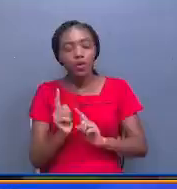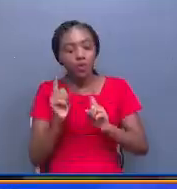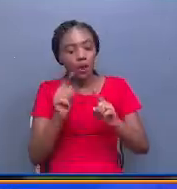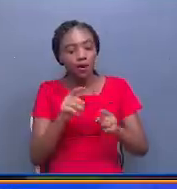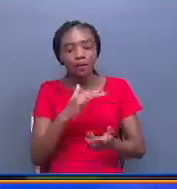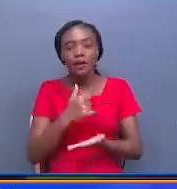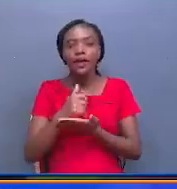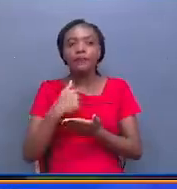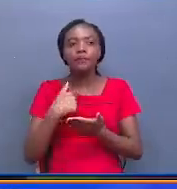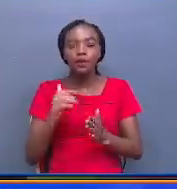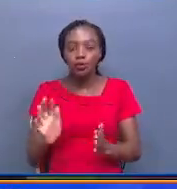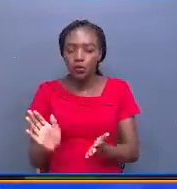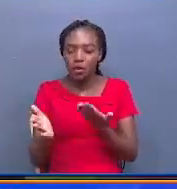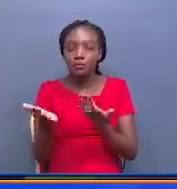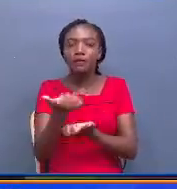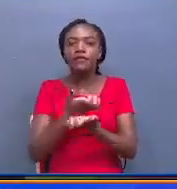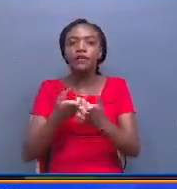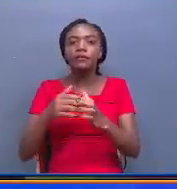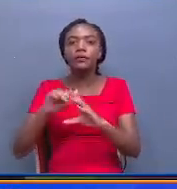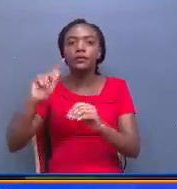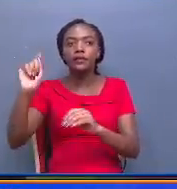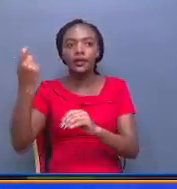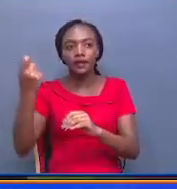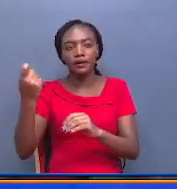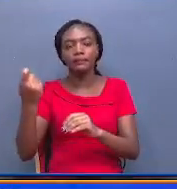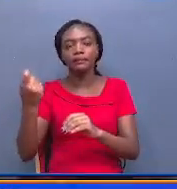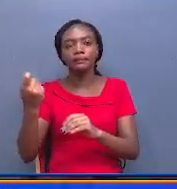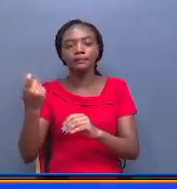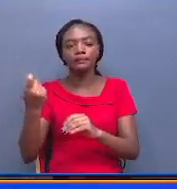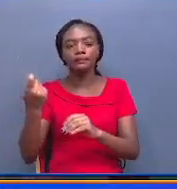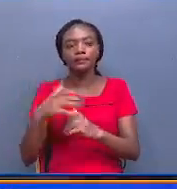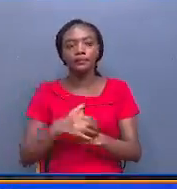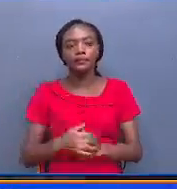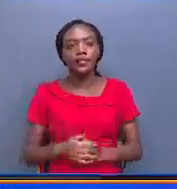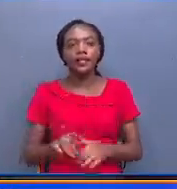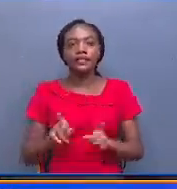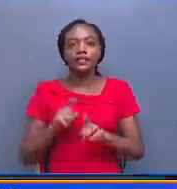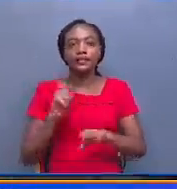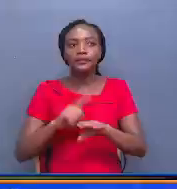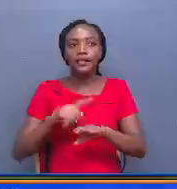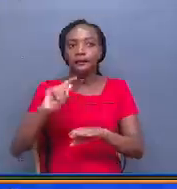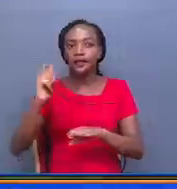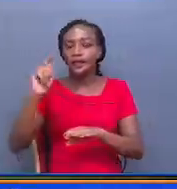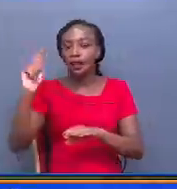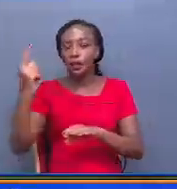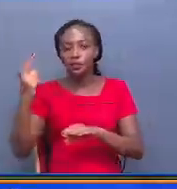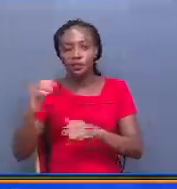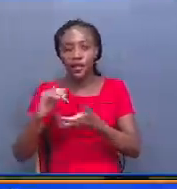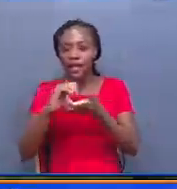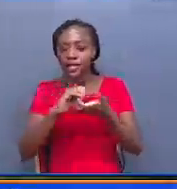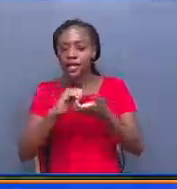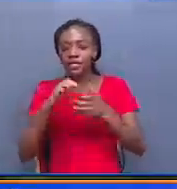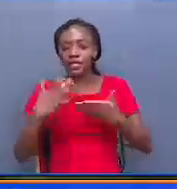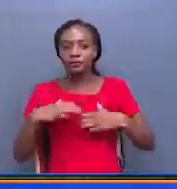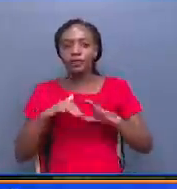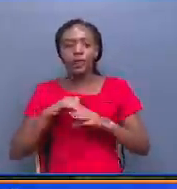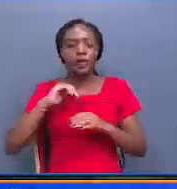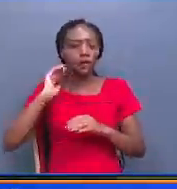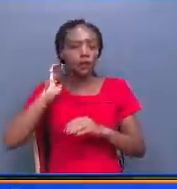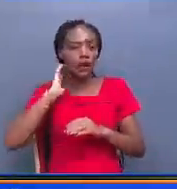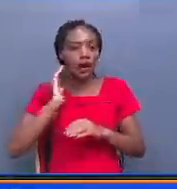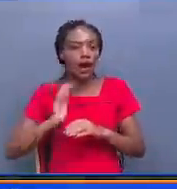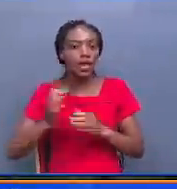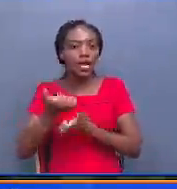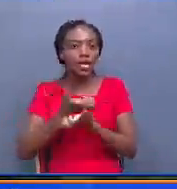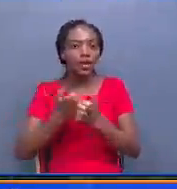unisaidie tufufue uchumi watu waweke pesa kwa mfuko. Earlier, the Kenya Kwanza team engaged Murang'a residents in an economic